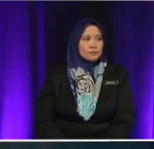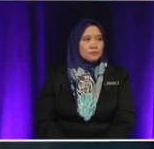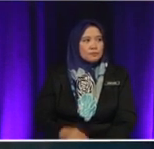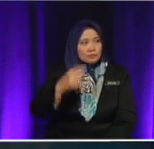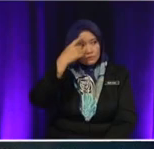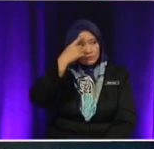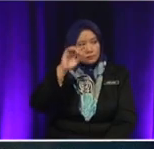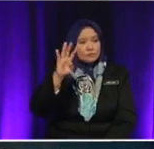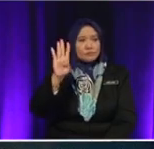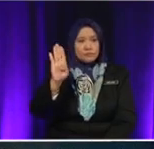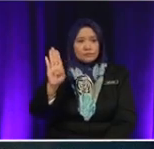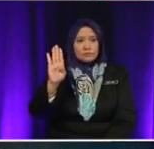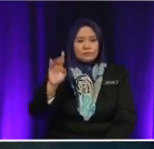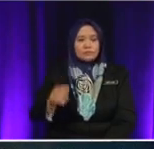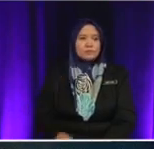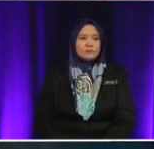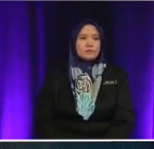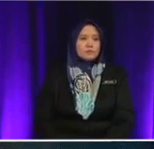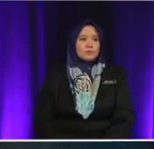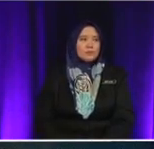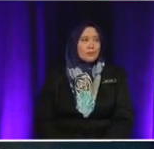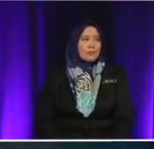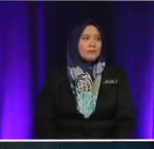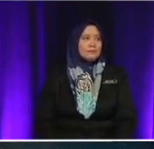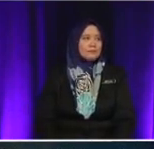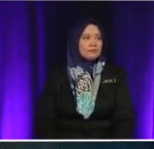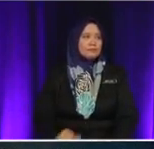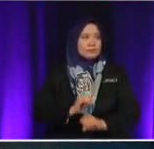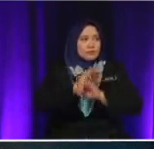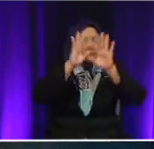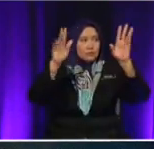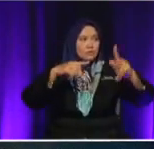cikgu. Cuba nombor 1, jelaskan proses buat keputusan.